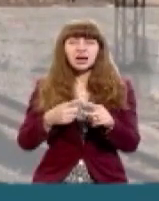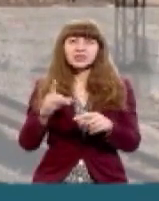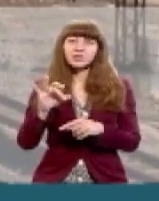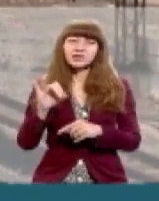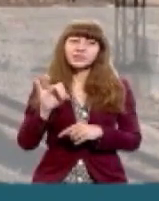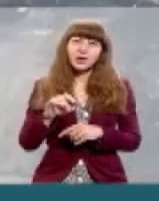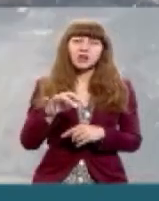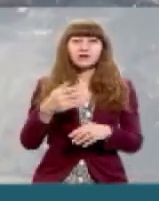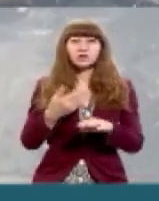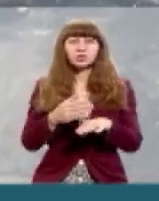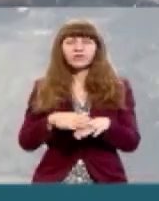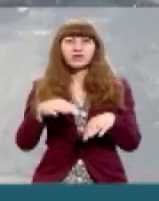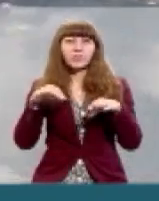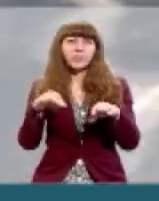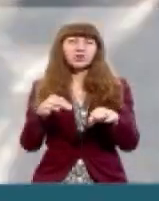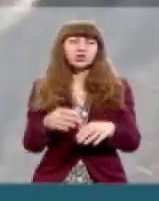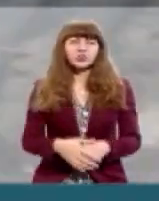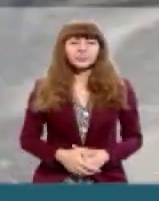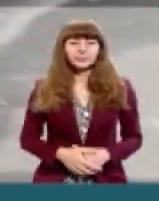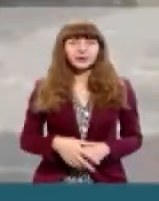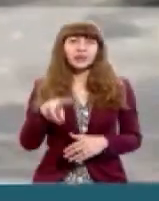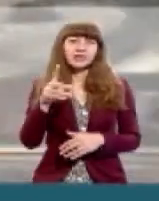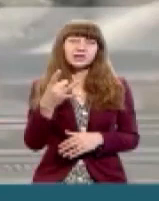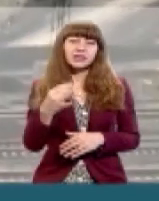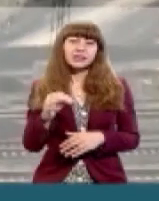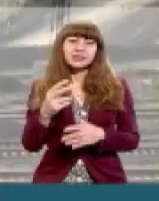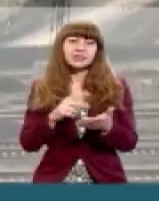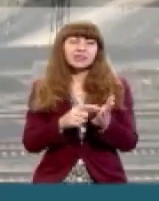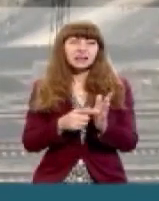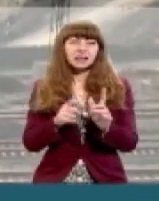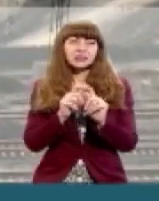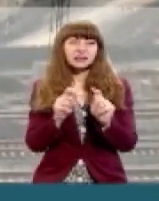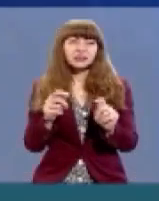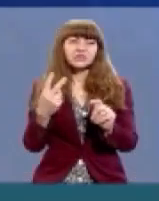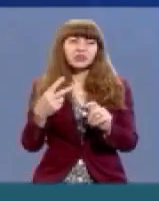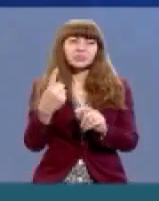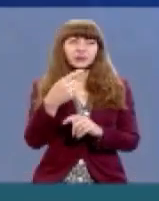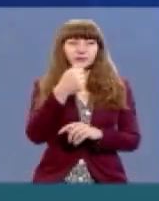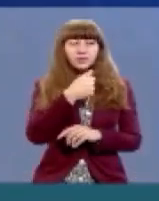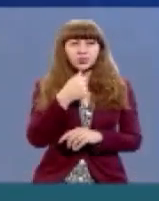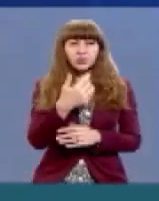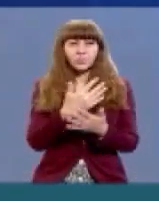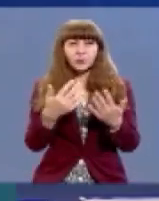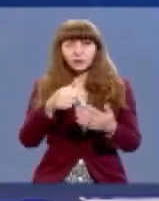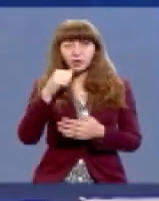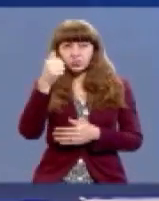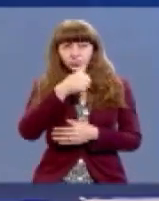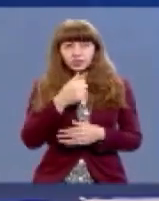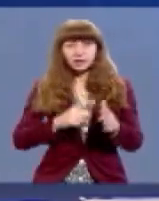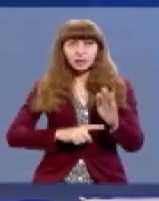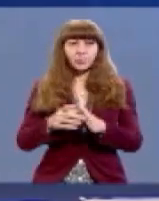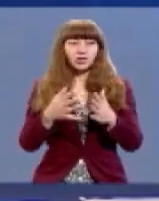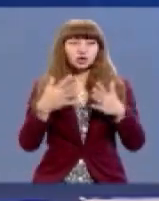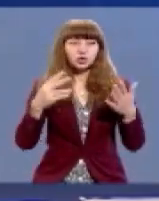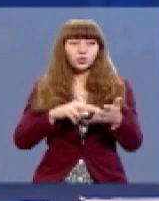машин, ремонтом электродвигателей и комплектующих. Литейный цех основан в 1921 году. Мы в прошлом году начали такой большой